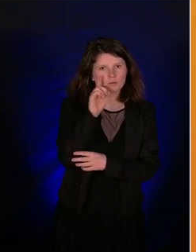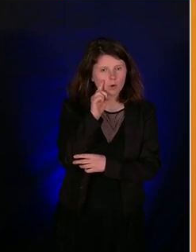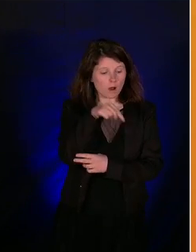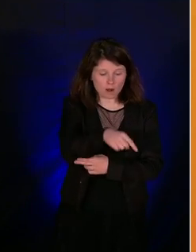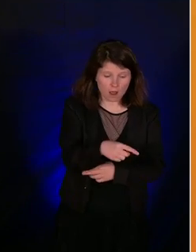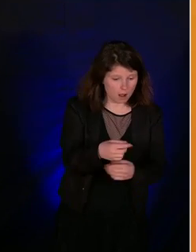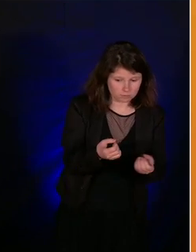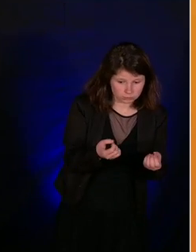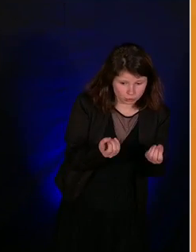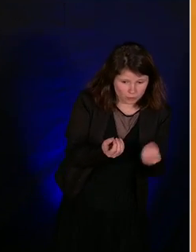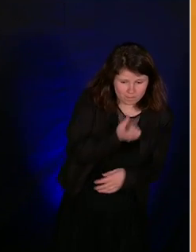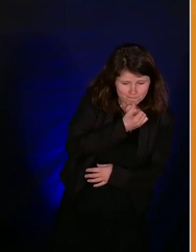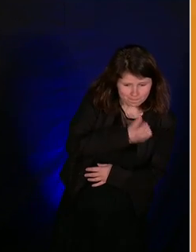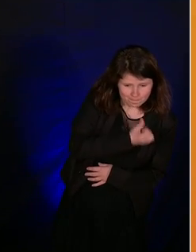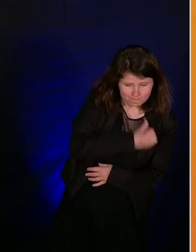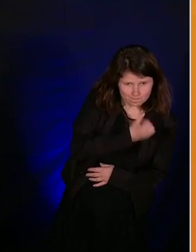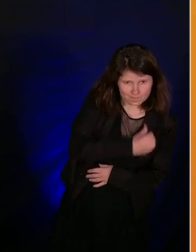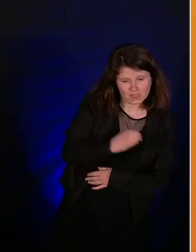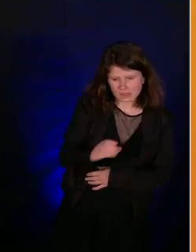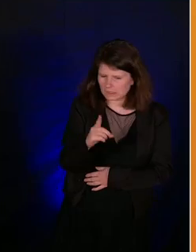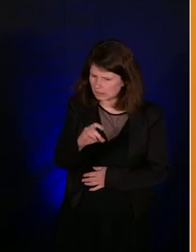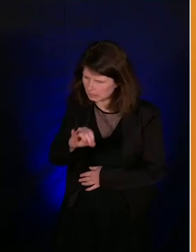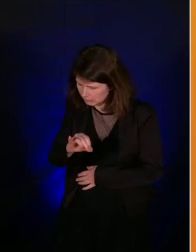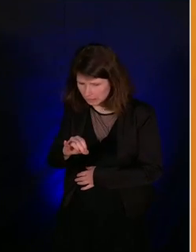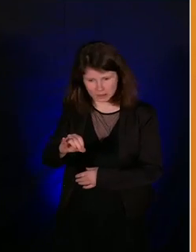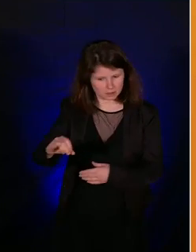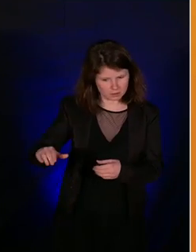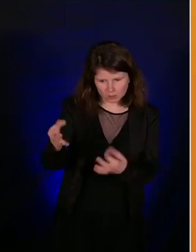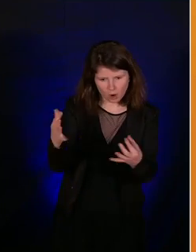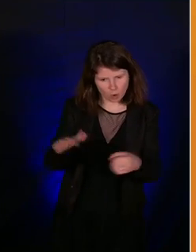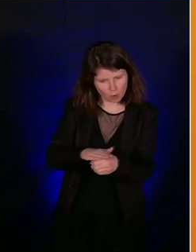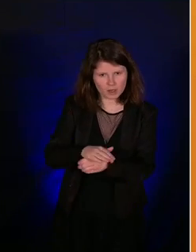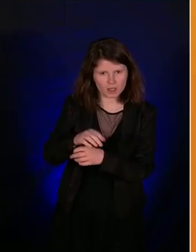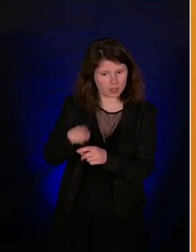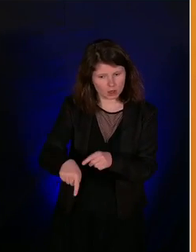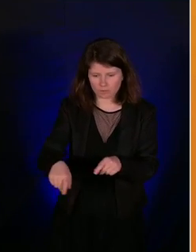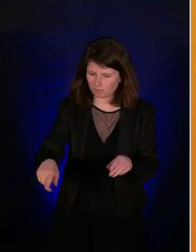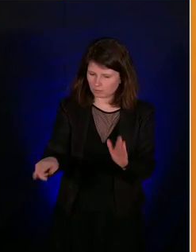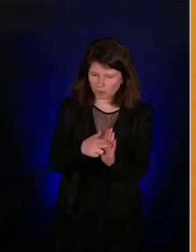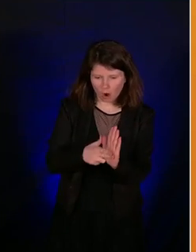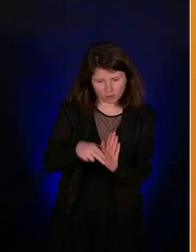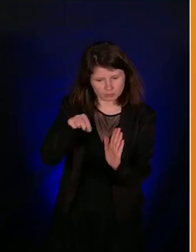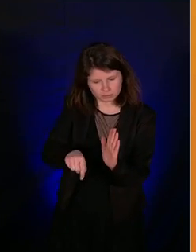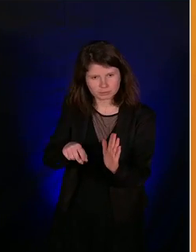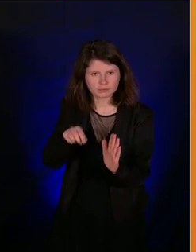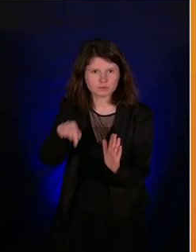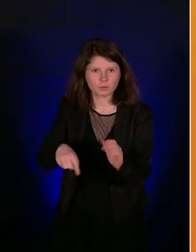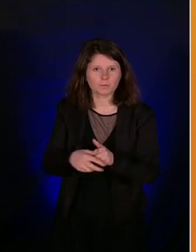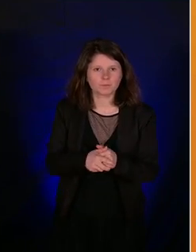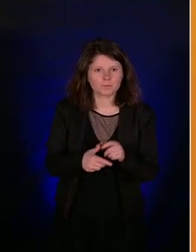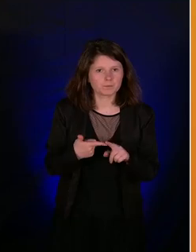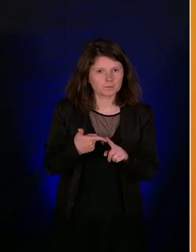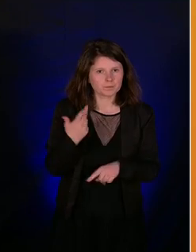forcés le CDI à temps plein doit être la norme et enfin nous luttons contre l'exploitation des travailleurs sans